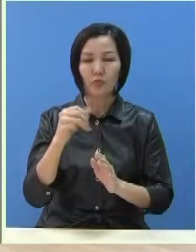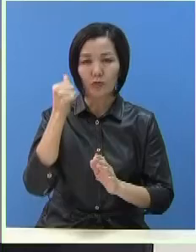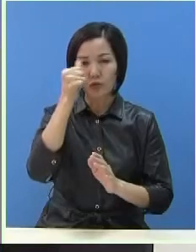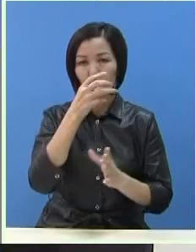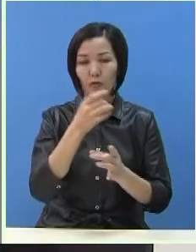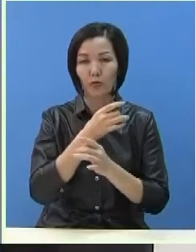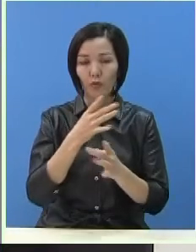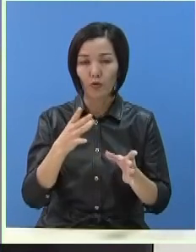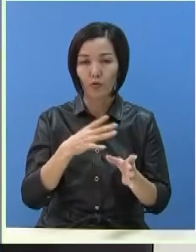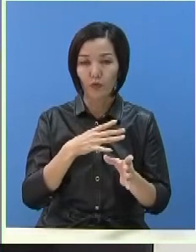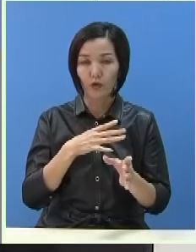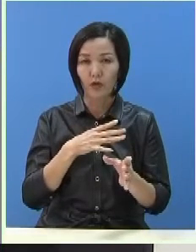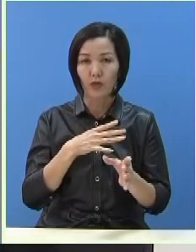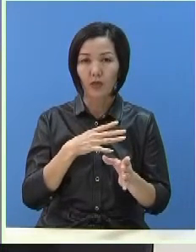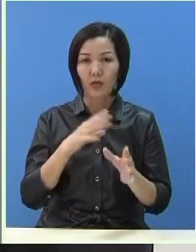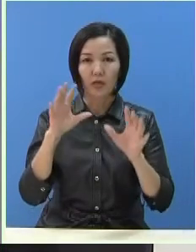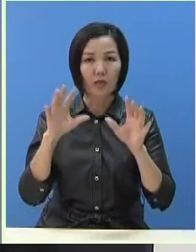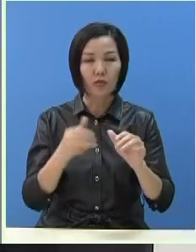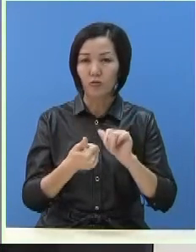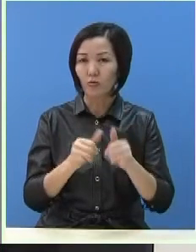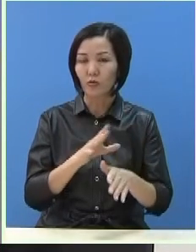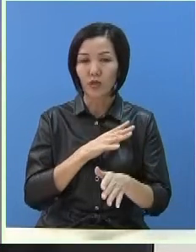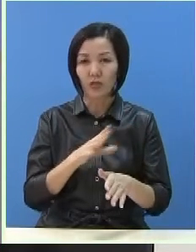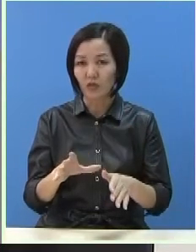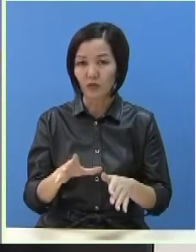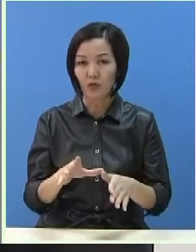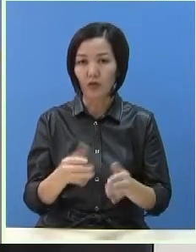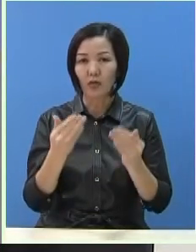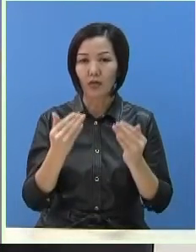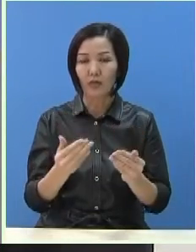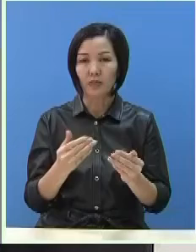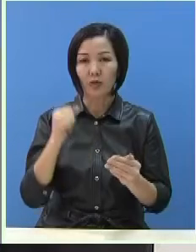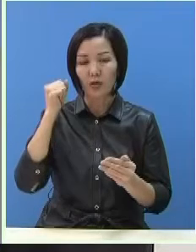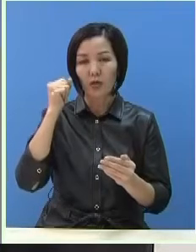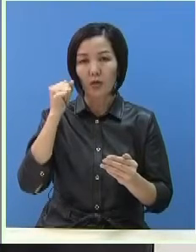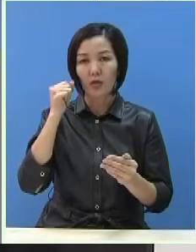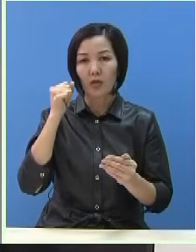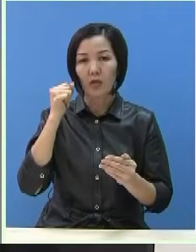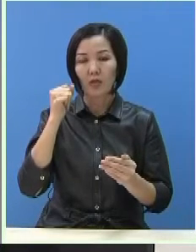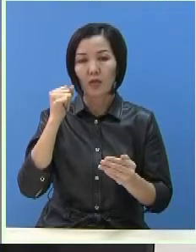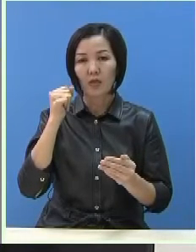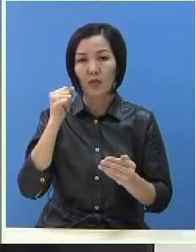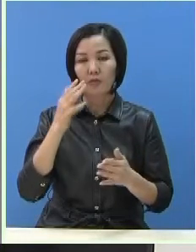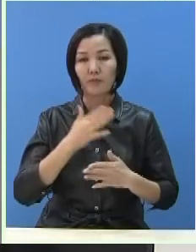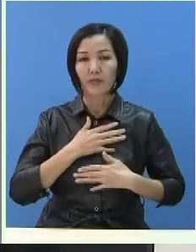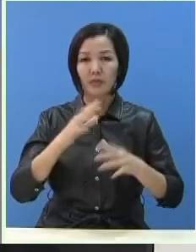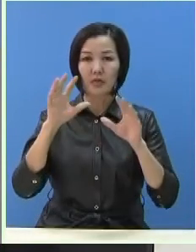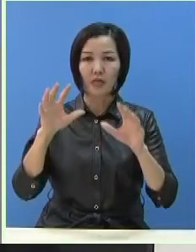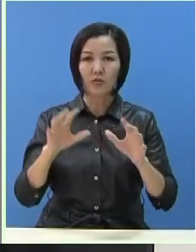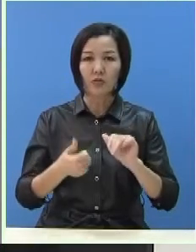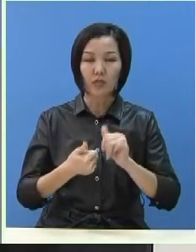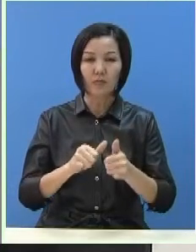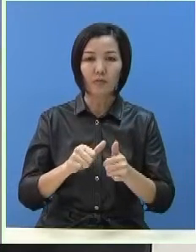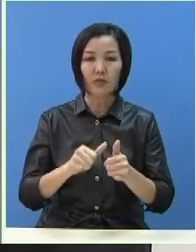ғой, содан бері конституцияны бір өзгерткен емес. Ал енді қазіргі кезде мына өзгеріс туралы айтайын дегенім, беру үшін біздің конституцияны изменение жасау